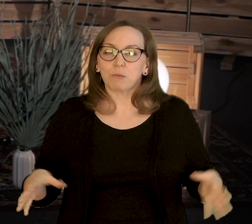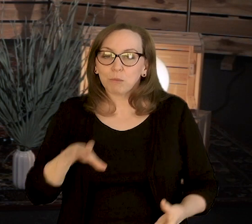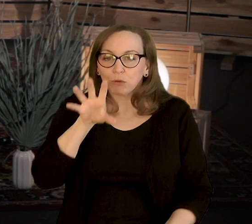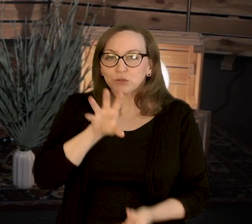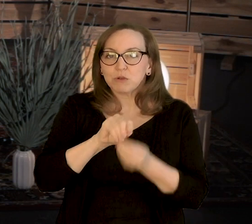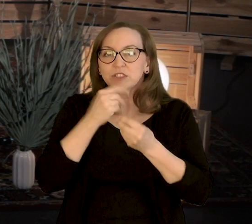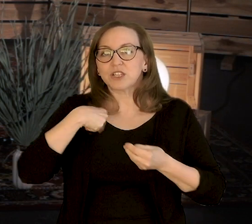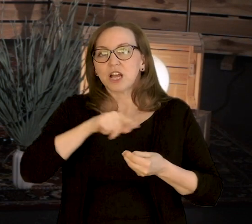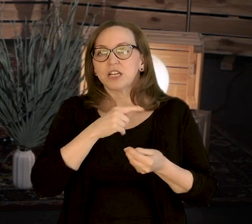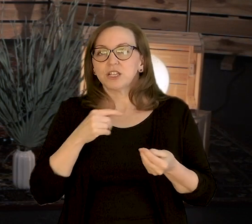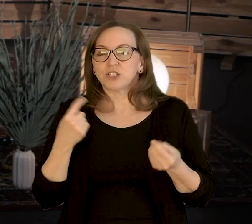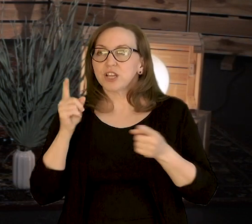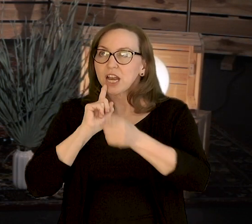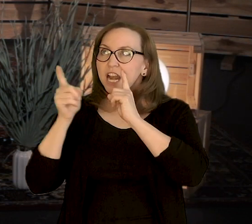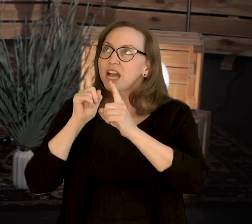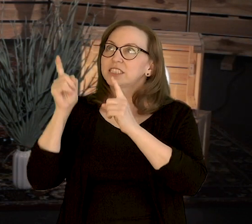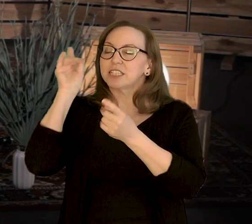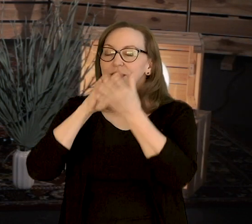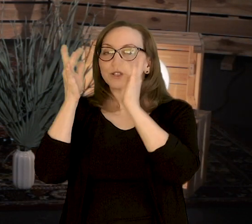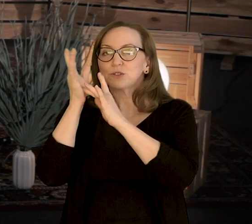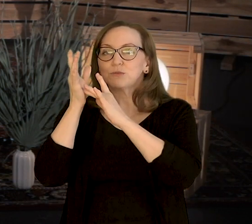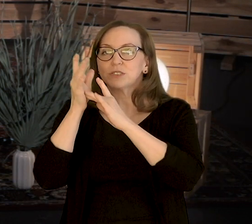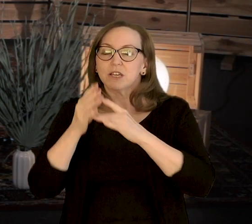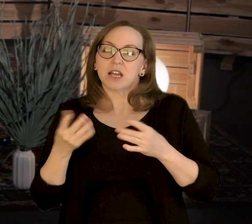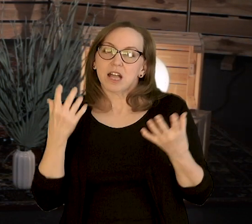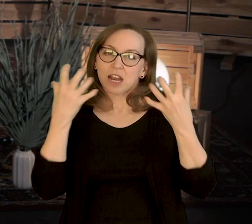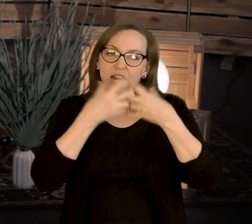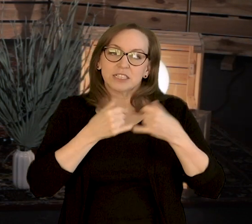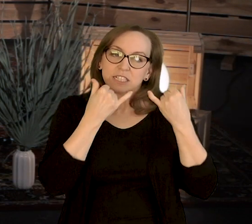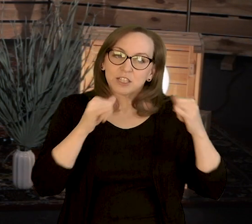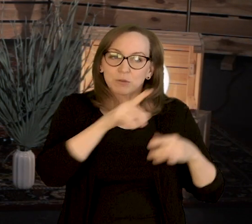relację z Jezusem, ze swoimi bliskimi, z innymi ludźmi,